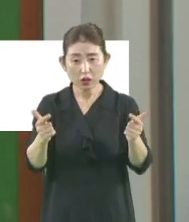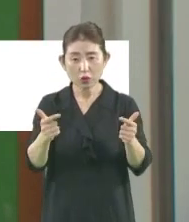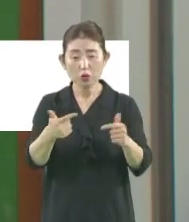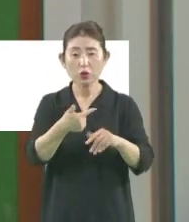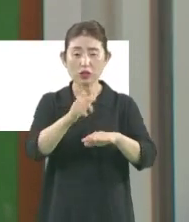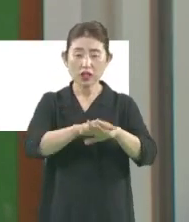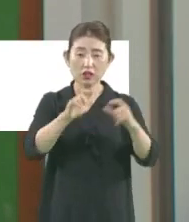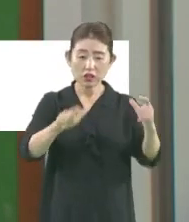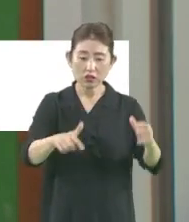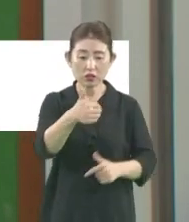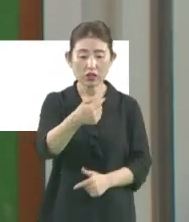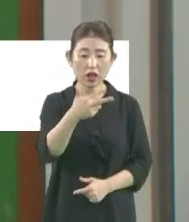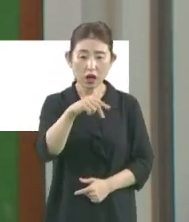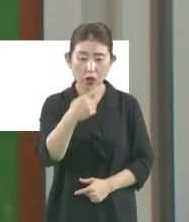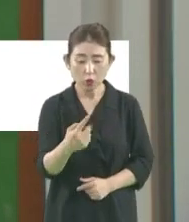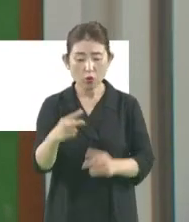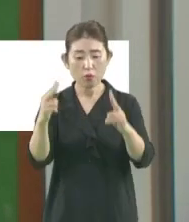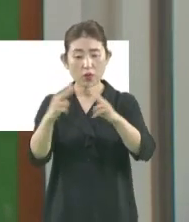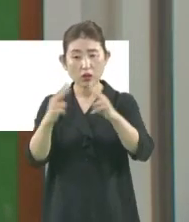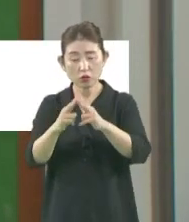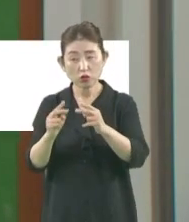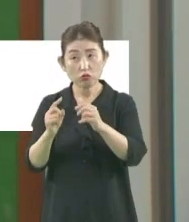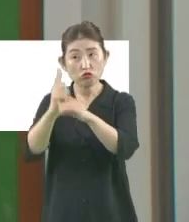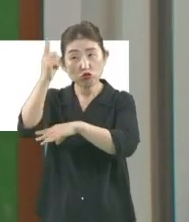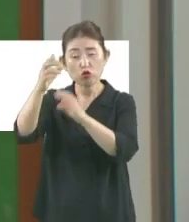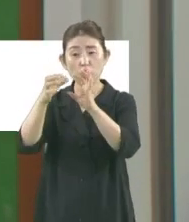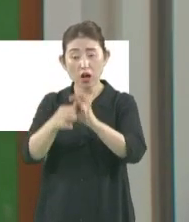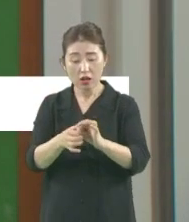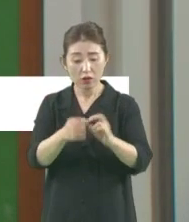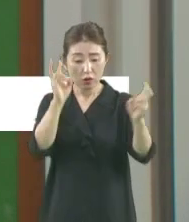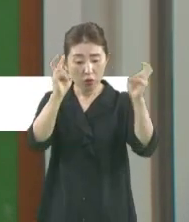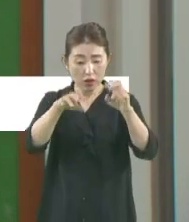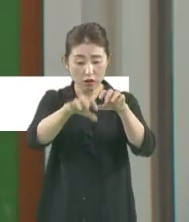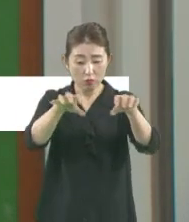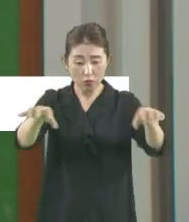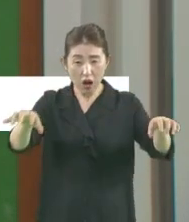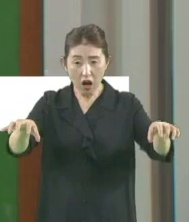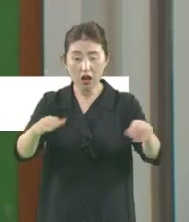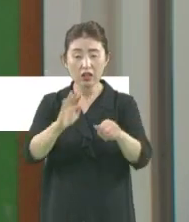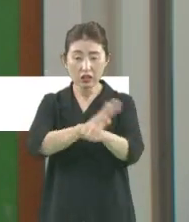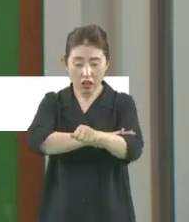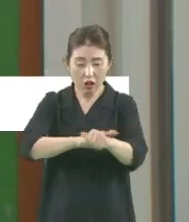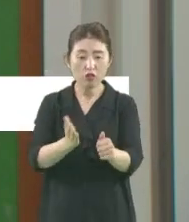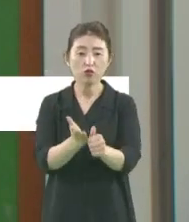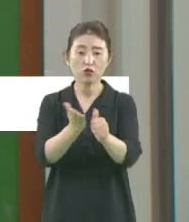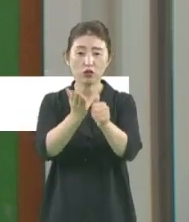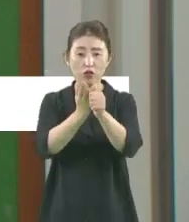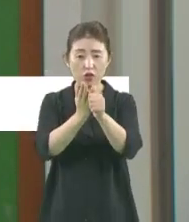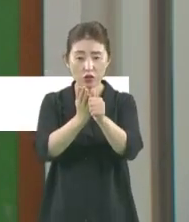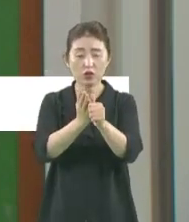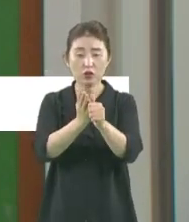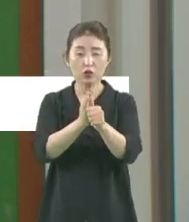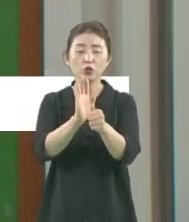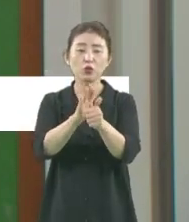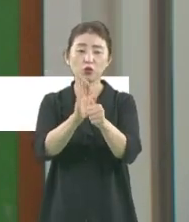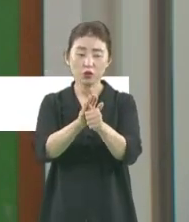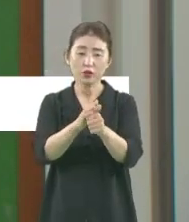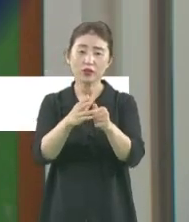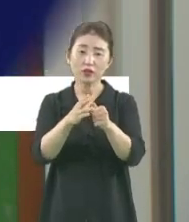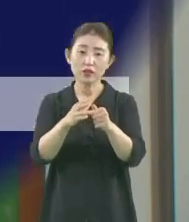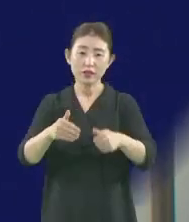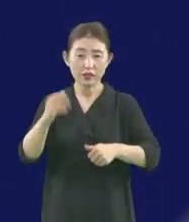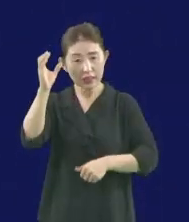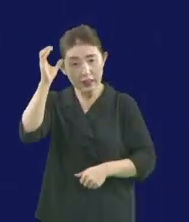나노, 우주, 반도체 등 첨단 산업과 신산업을 투자 육성하기 위해 중추적인 역할을 할 것으로 기대하고